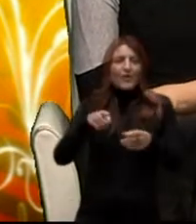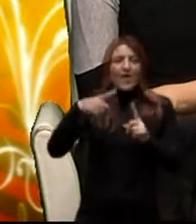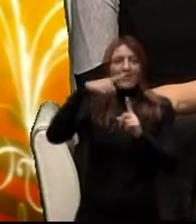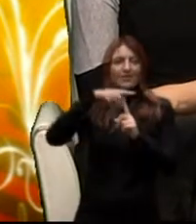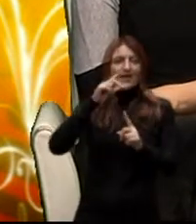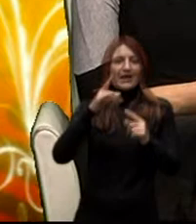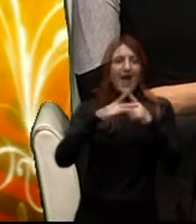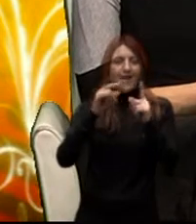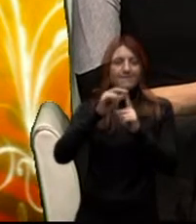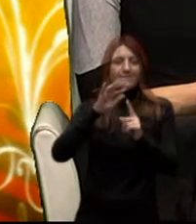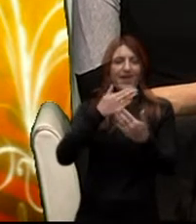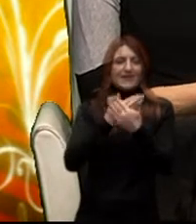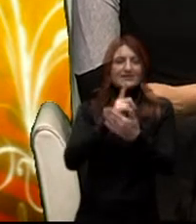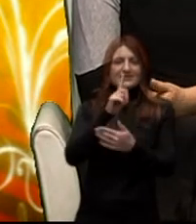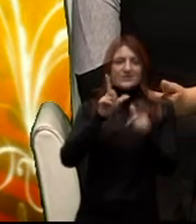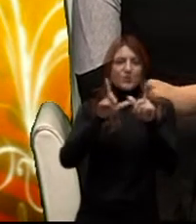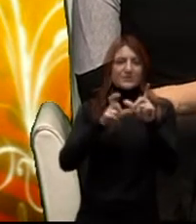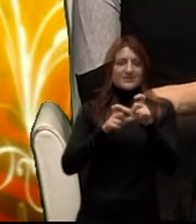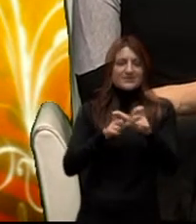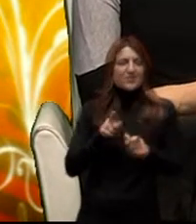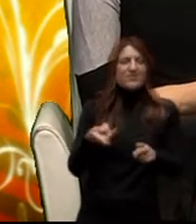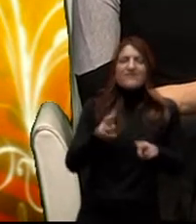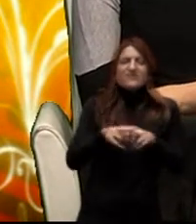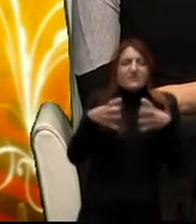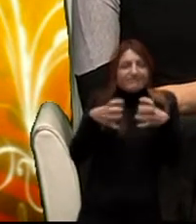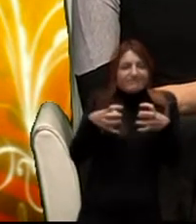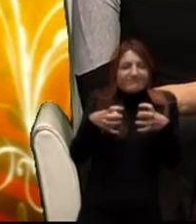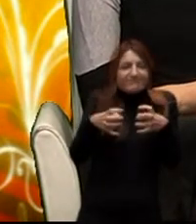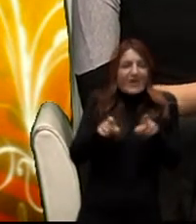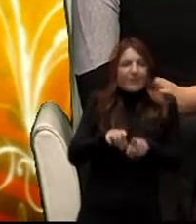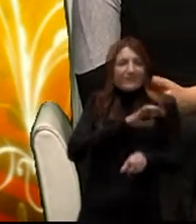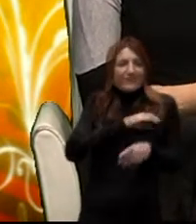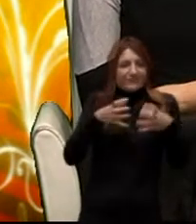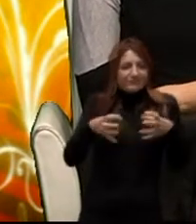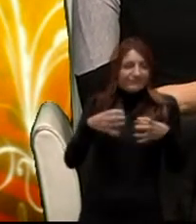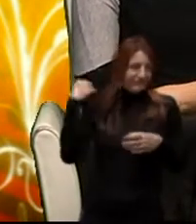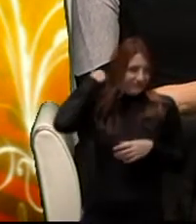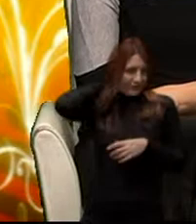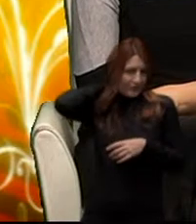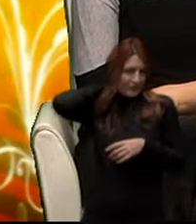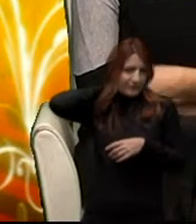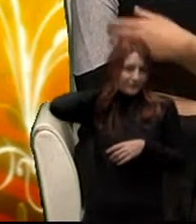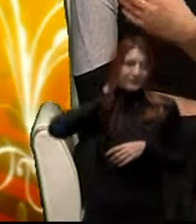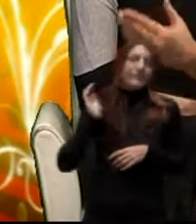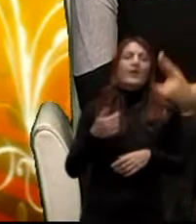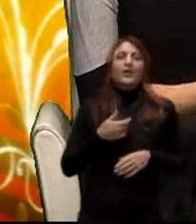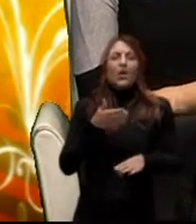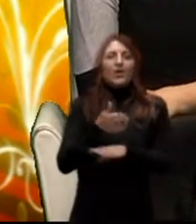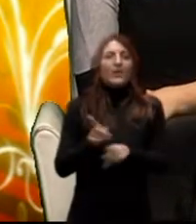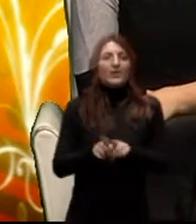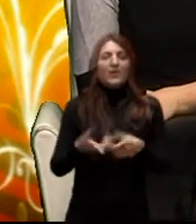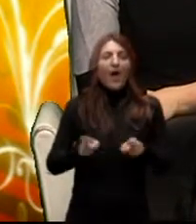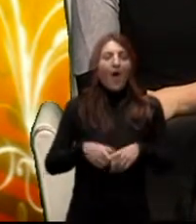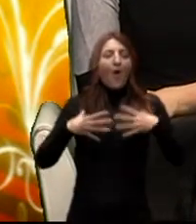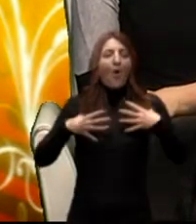jel, po mišićima, i tu bude najveća napetost. Vi možete recimo kod te osobe, što se meni događa, jel, recimo kroz nekakve